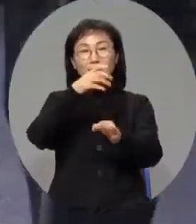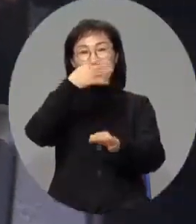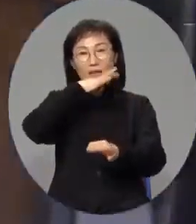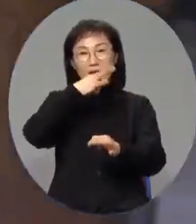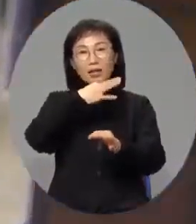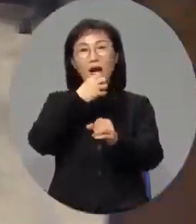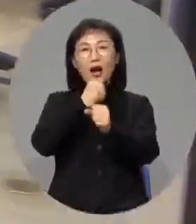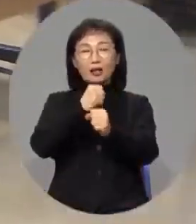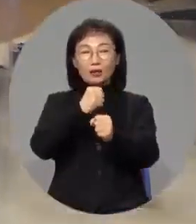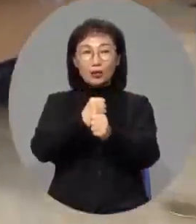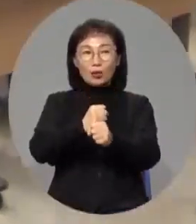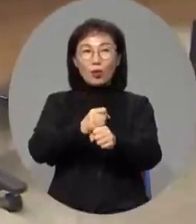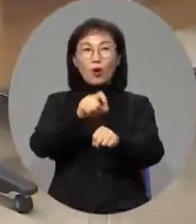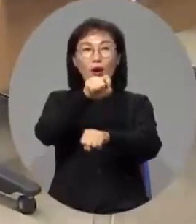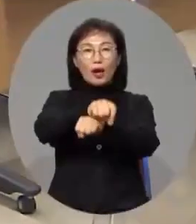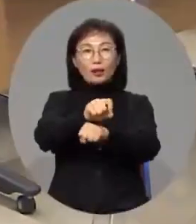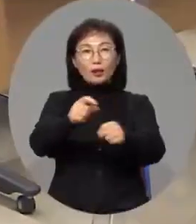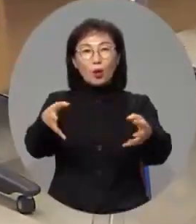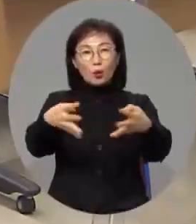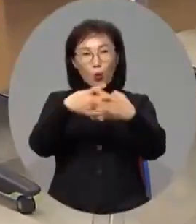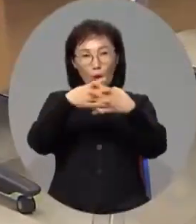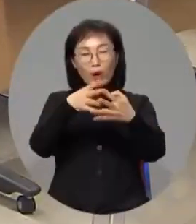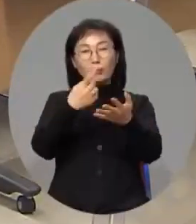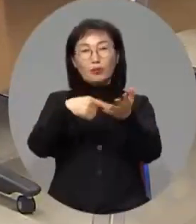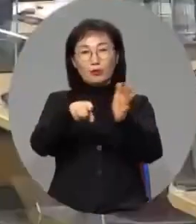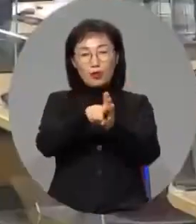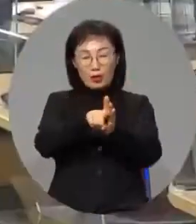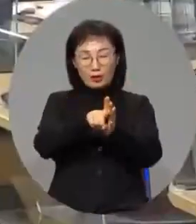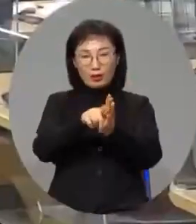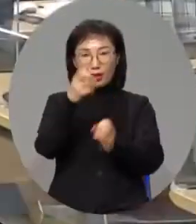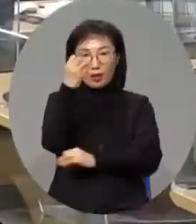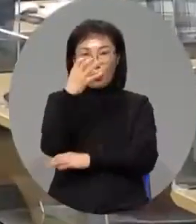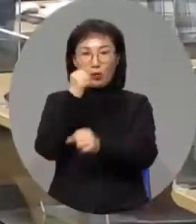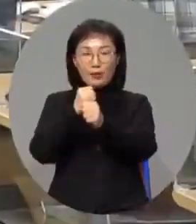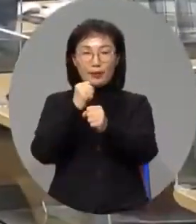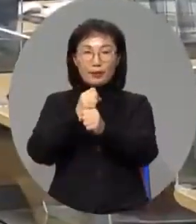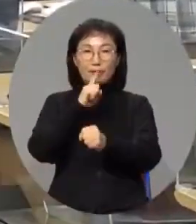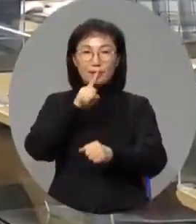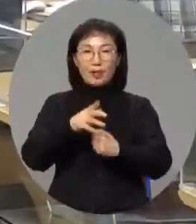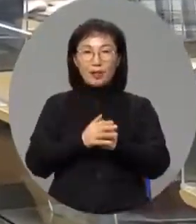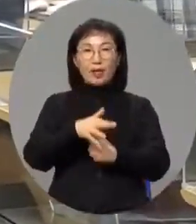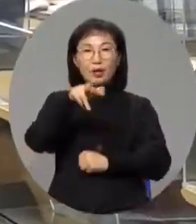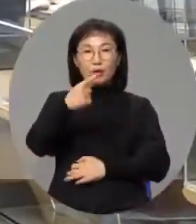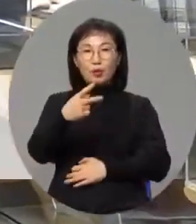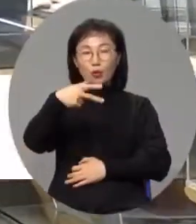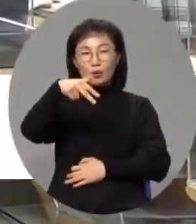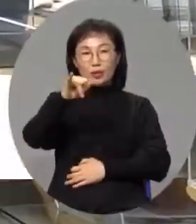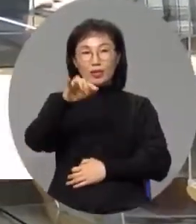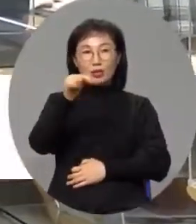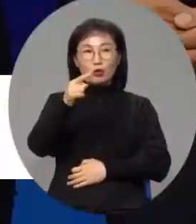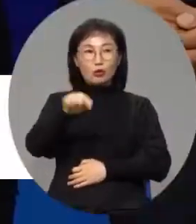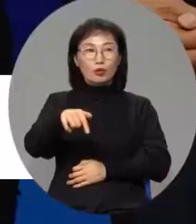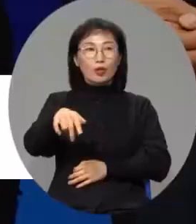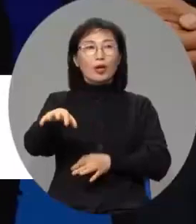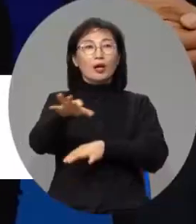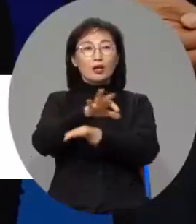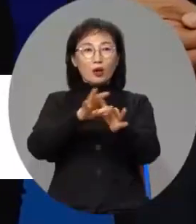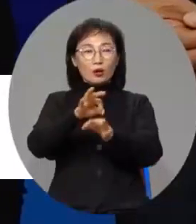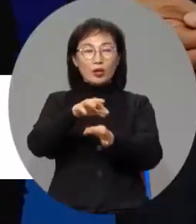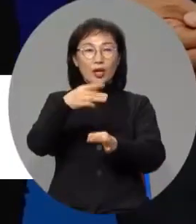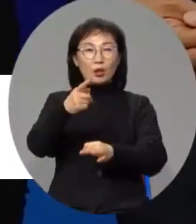통합의 발판을 마련하자는 구상에 동의했습니다. 반면 조지훈 전 전라북도